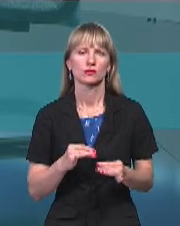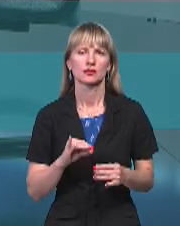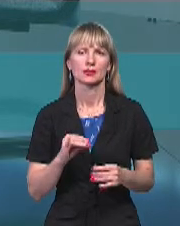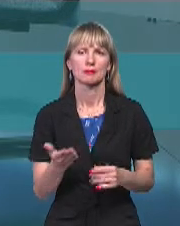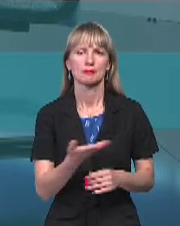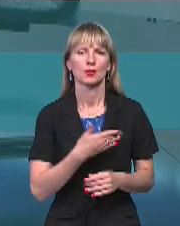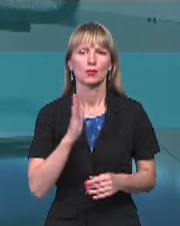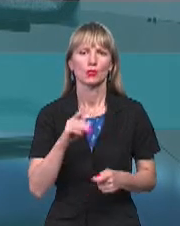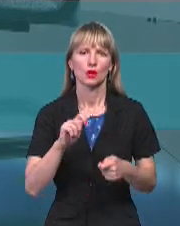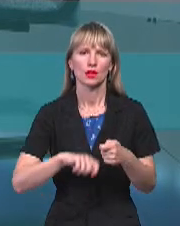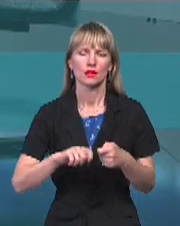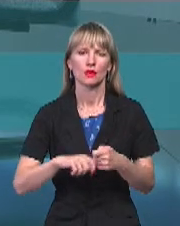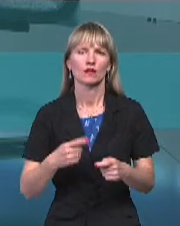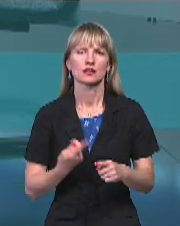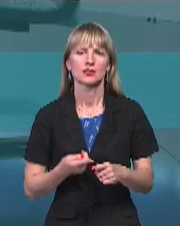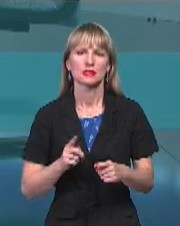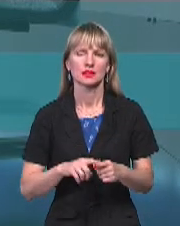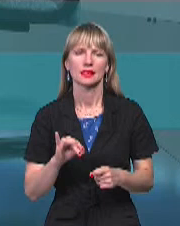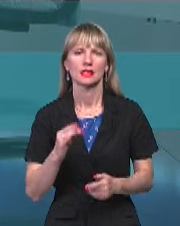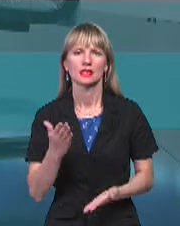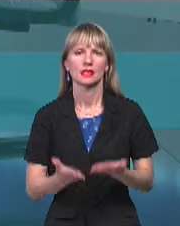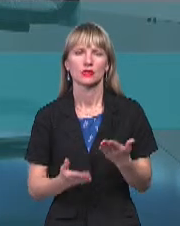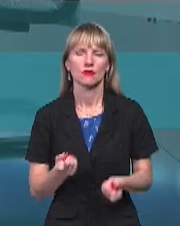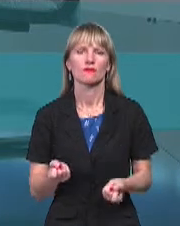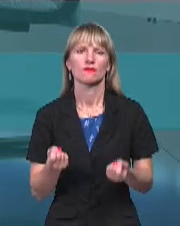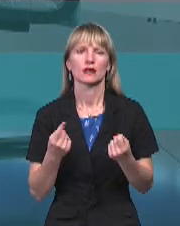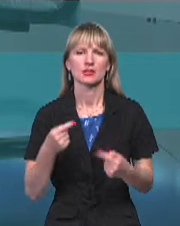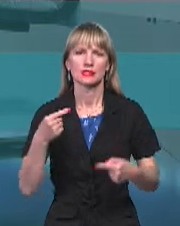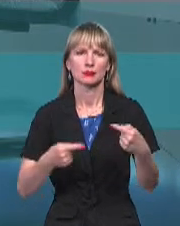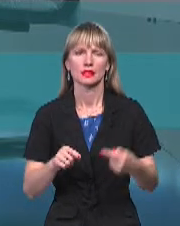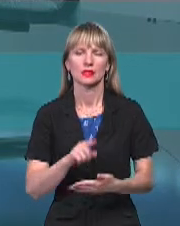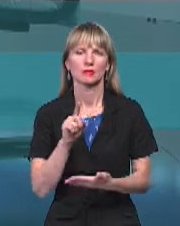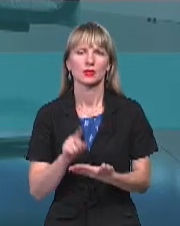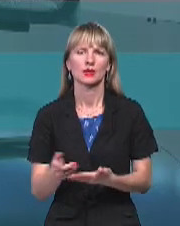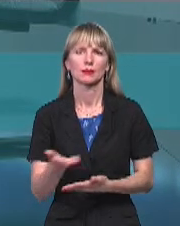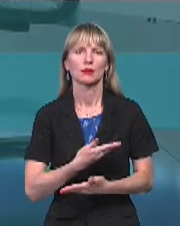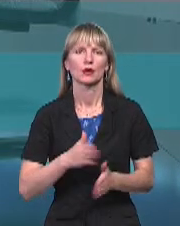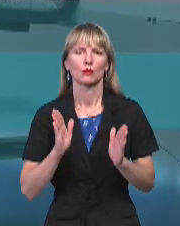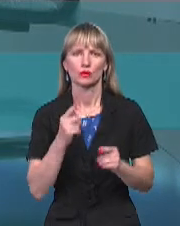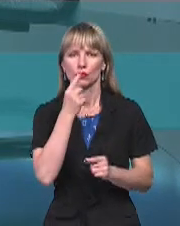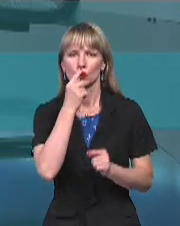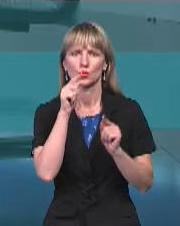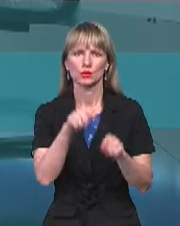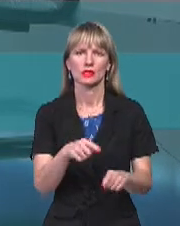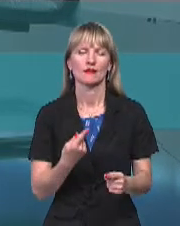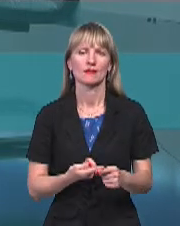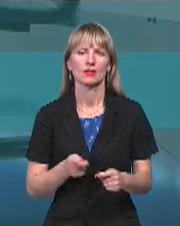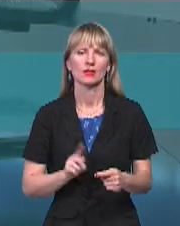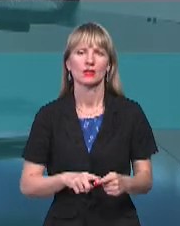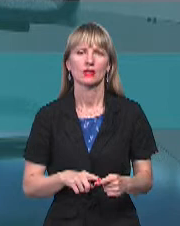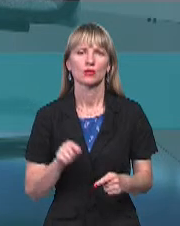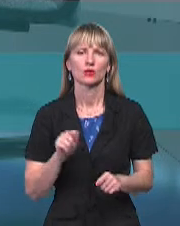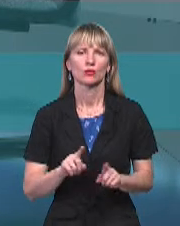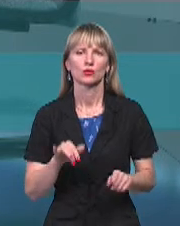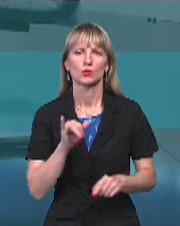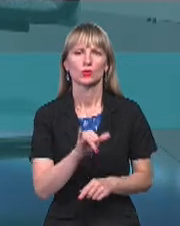Тобто ми будемо контролювати це, і якщо виникнуть спірні питання, ми будемо втручатися в це. Тому що